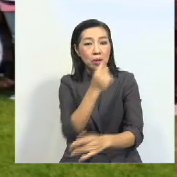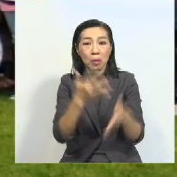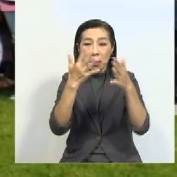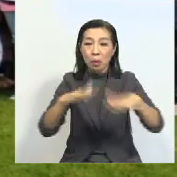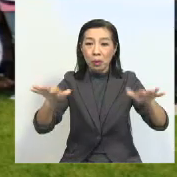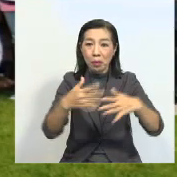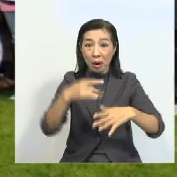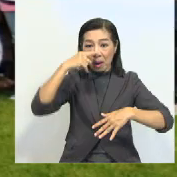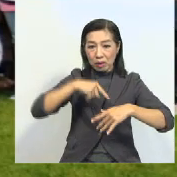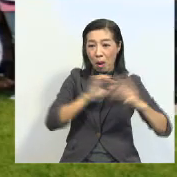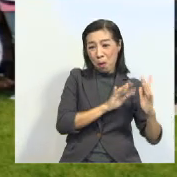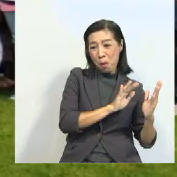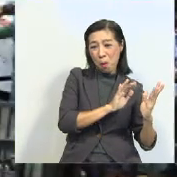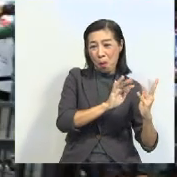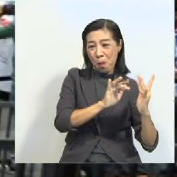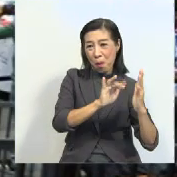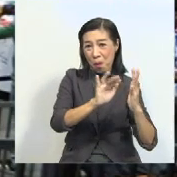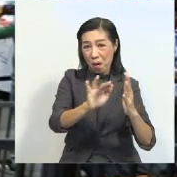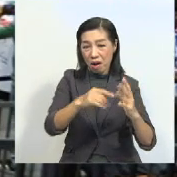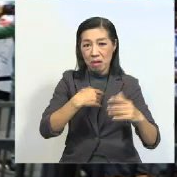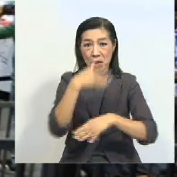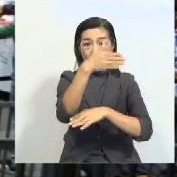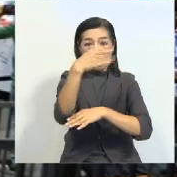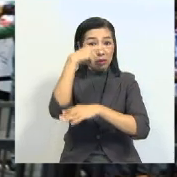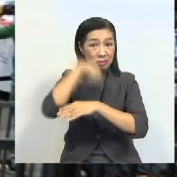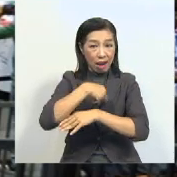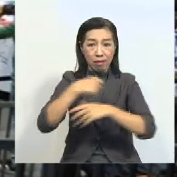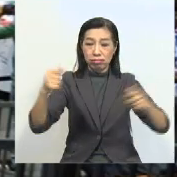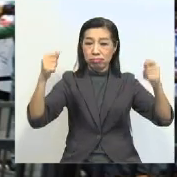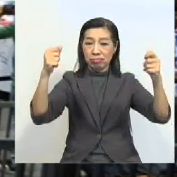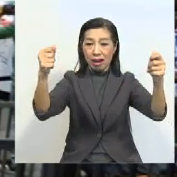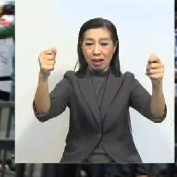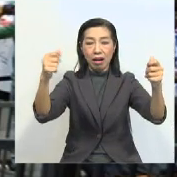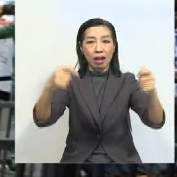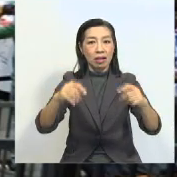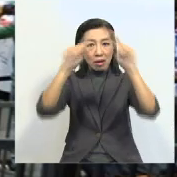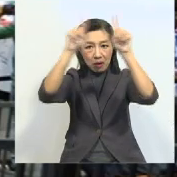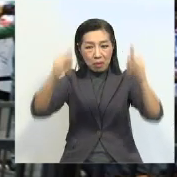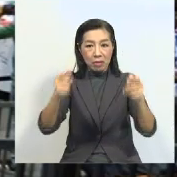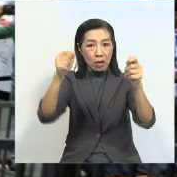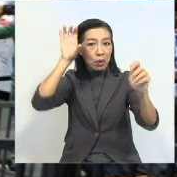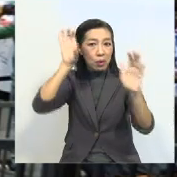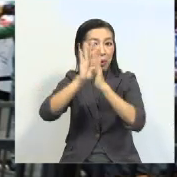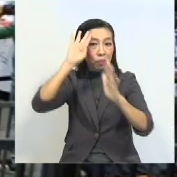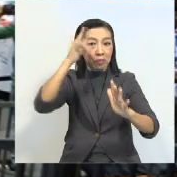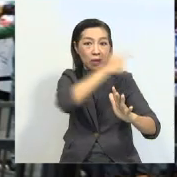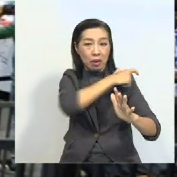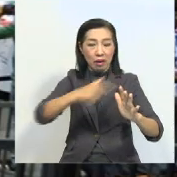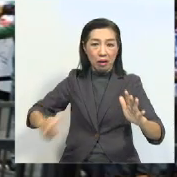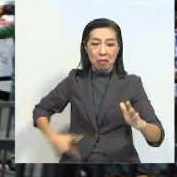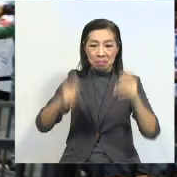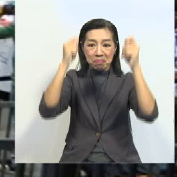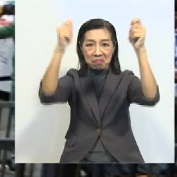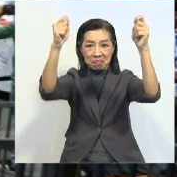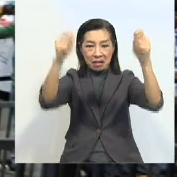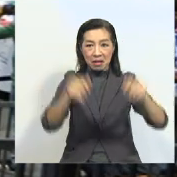รับรางวัลขึ้นแท่นรางวัลพร้อมกับธงชาติไทย และพระบรมฉายาลักษณ์นะคะโอ้โหคือมันคือที่